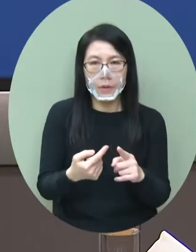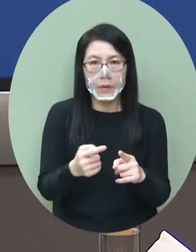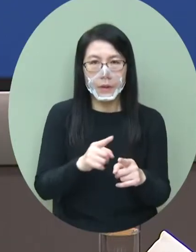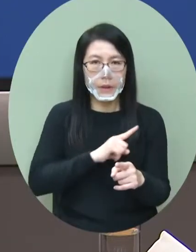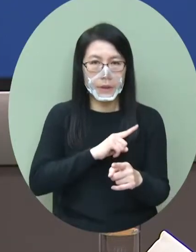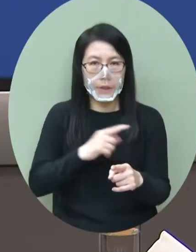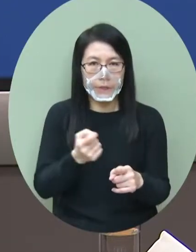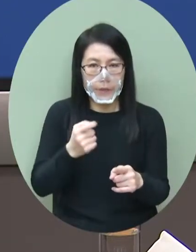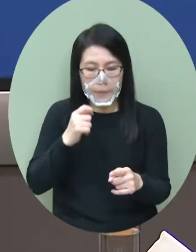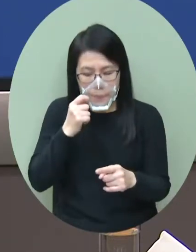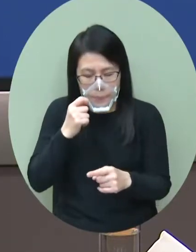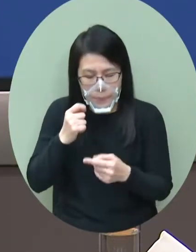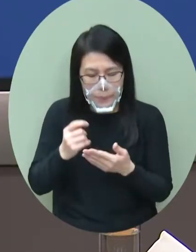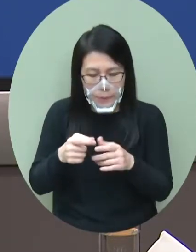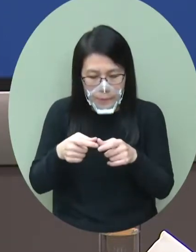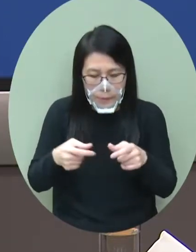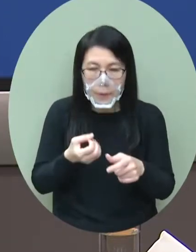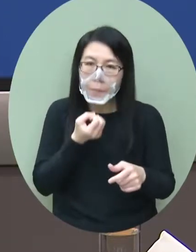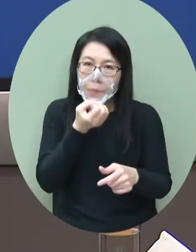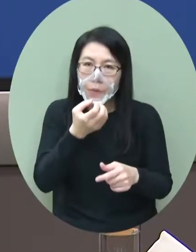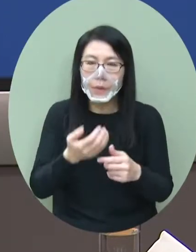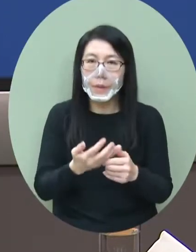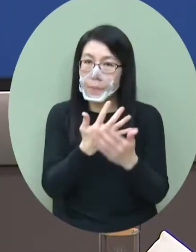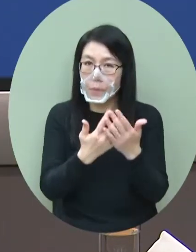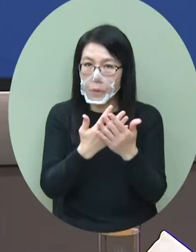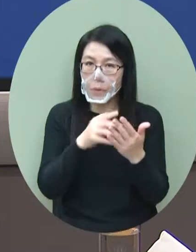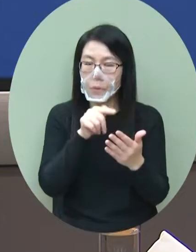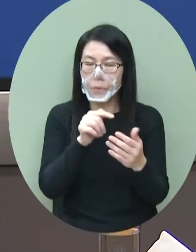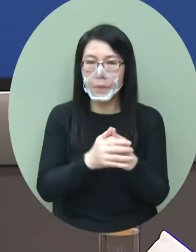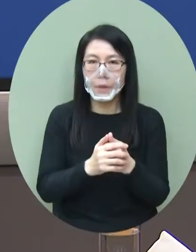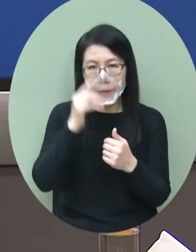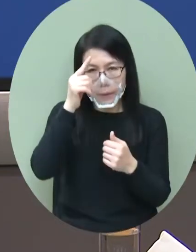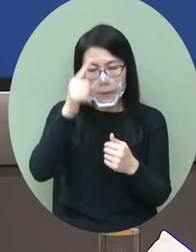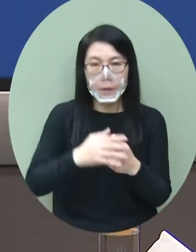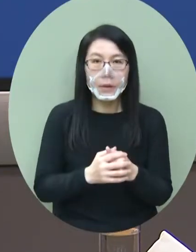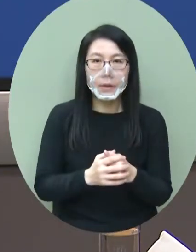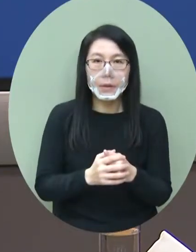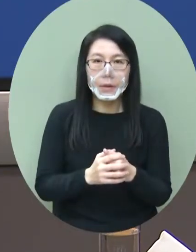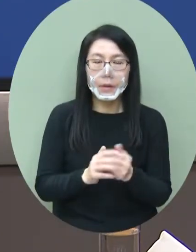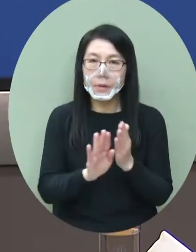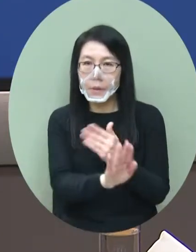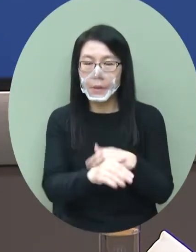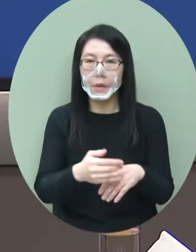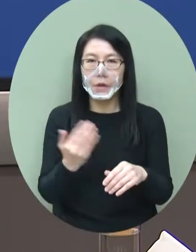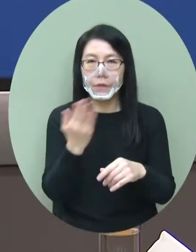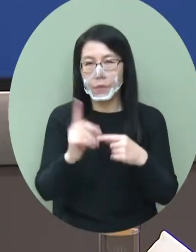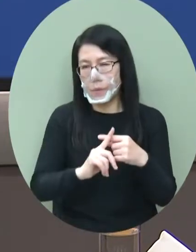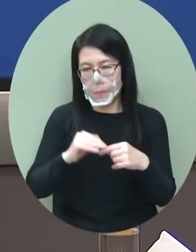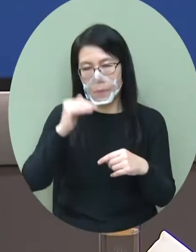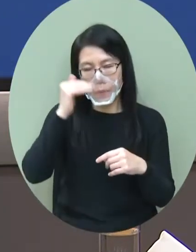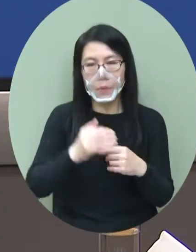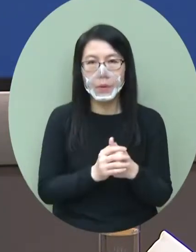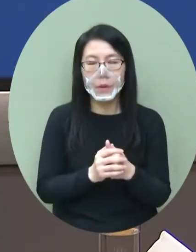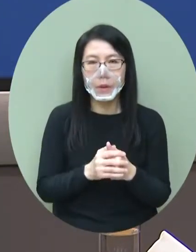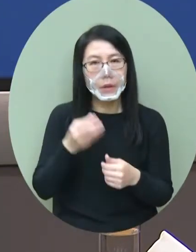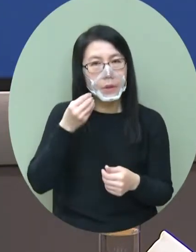员和一些风险比较高的，我们每天可能要为他们提供100万到200万的测试